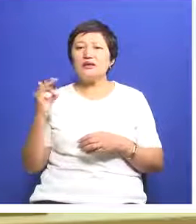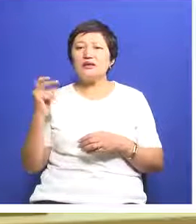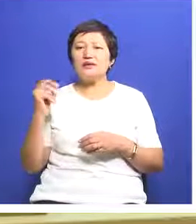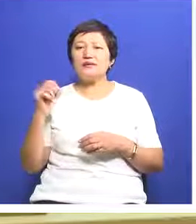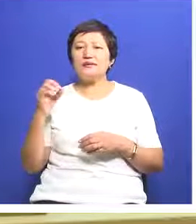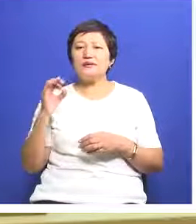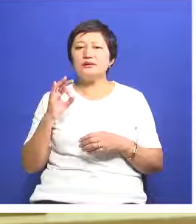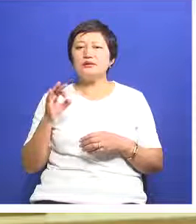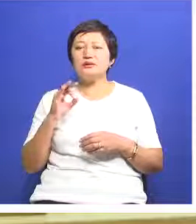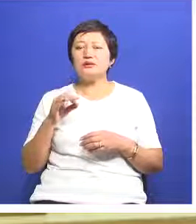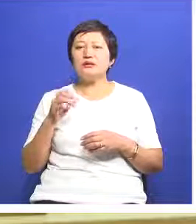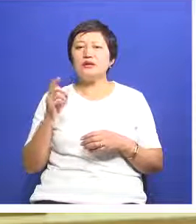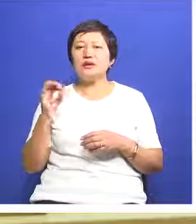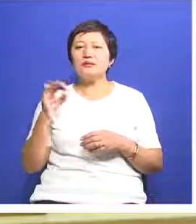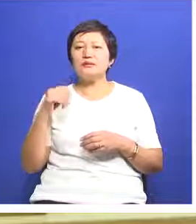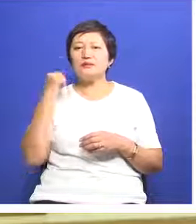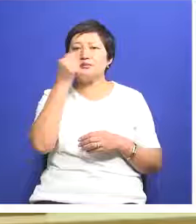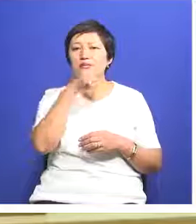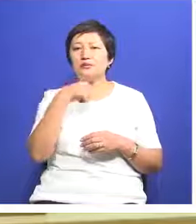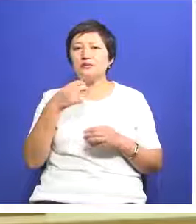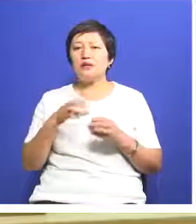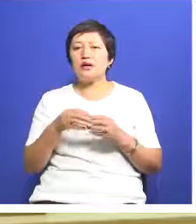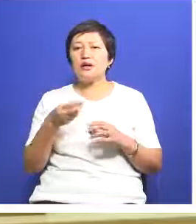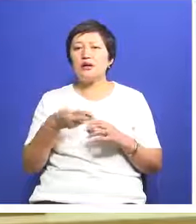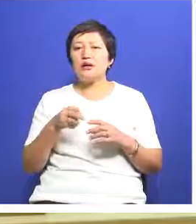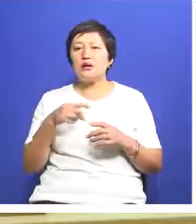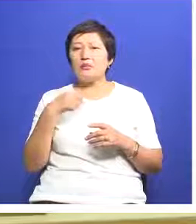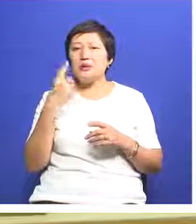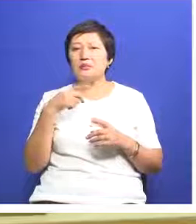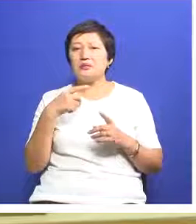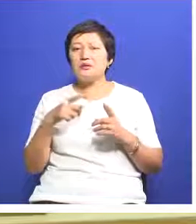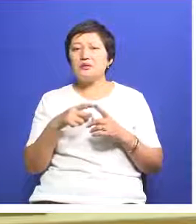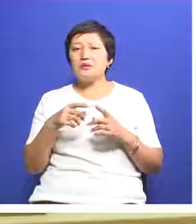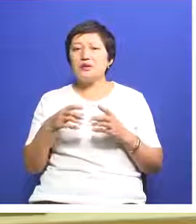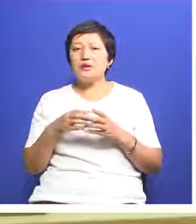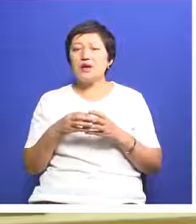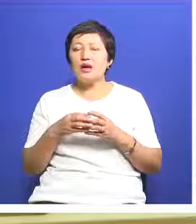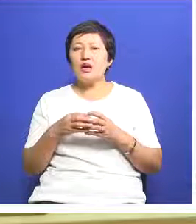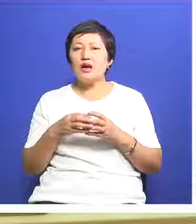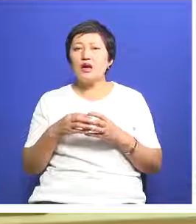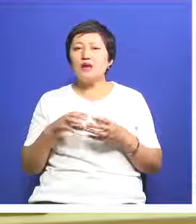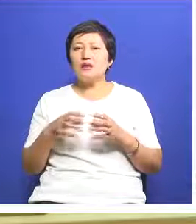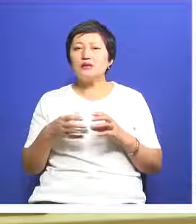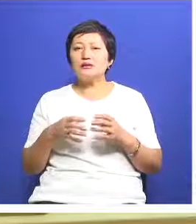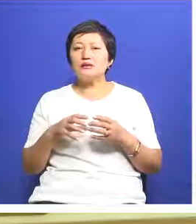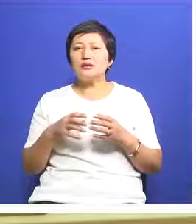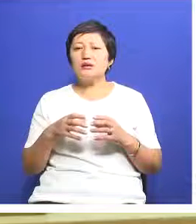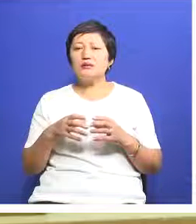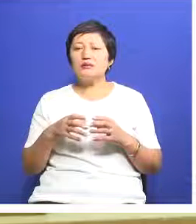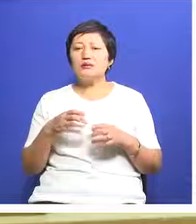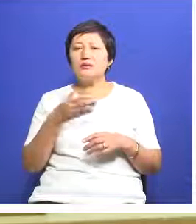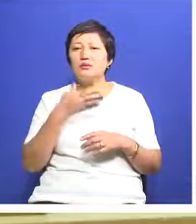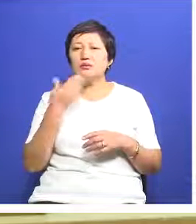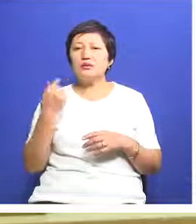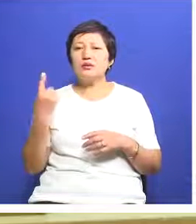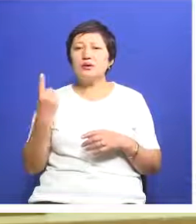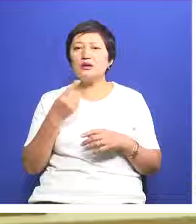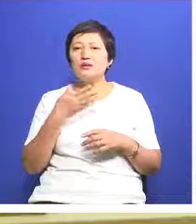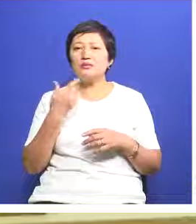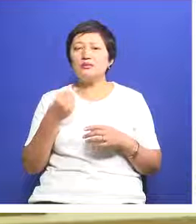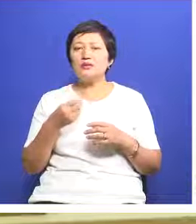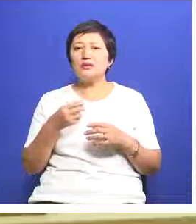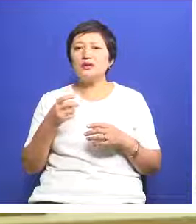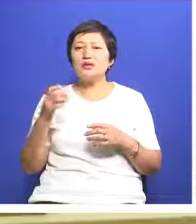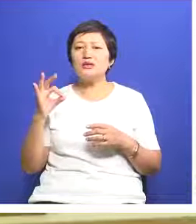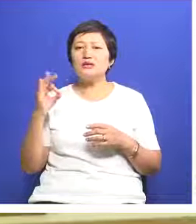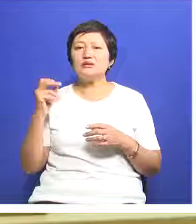өте тапшылық болды биыл. Бірақ біз оған біздің шаруалар шелекатты орнына қойған жоқ. Себебі ол жаз күні